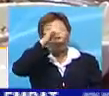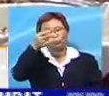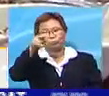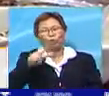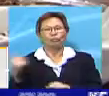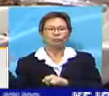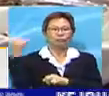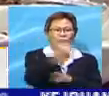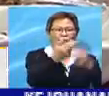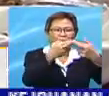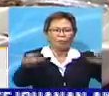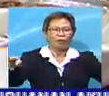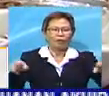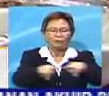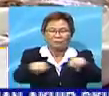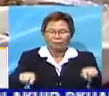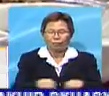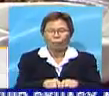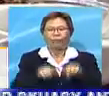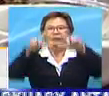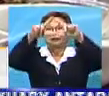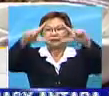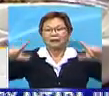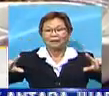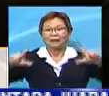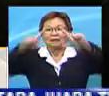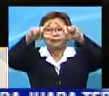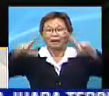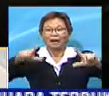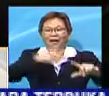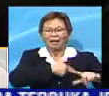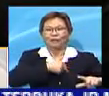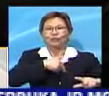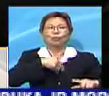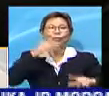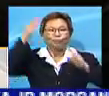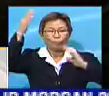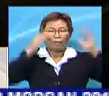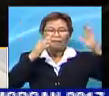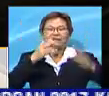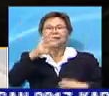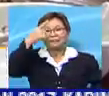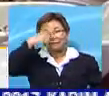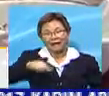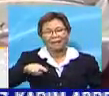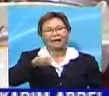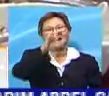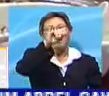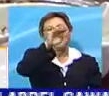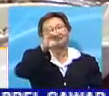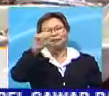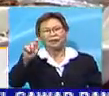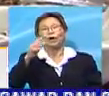selepas menghadiri pelancaran pakej kawasan segitiga pertumbuhan Indonesia-Malaysia-Thailand IMTGT Homestay di